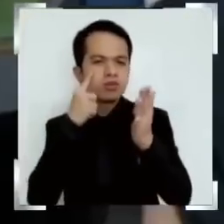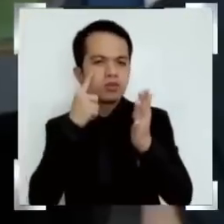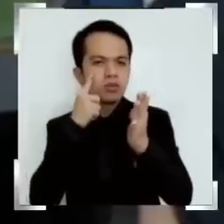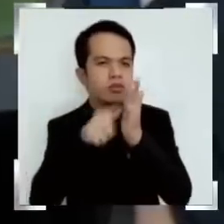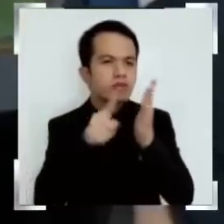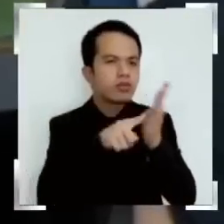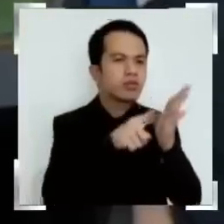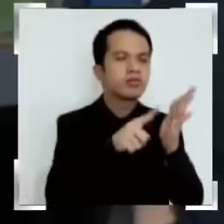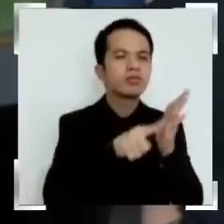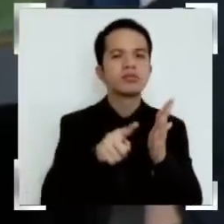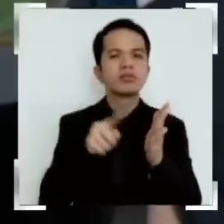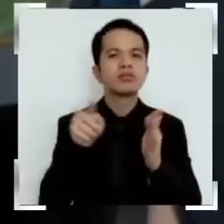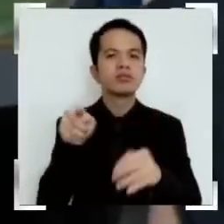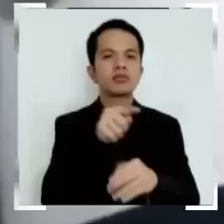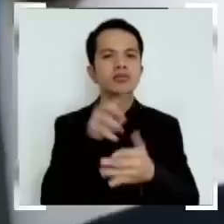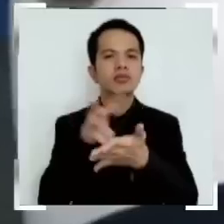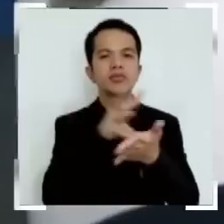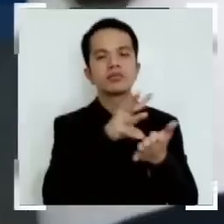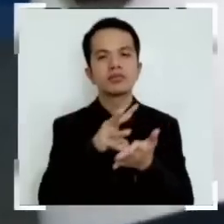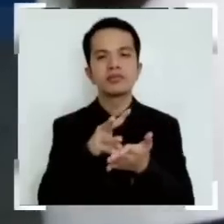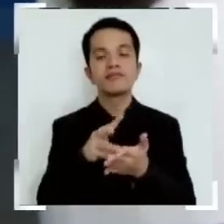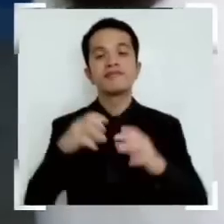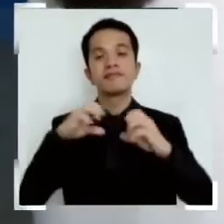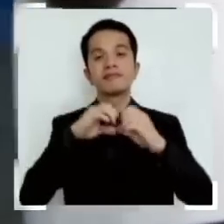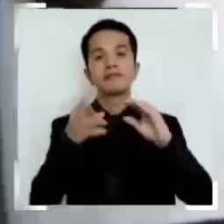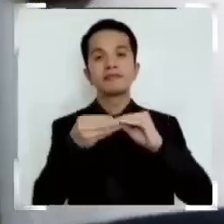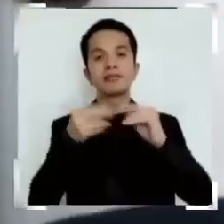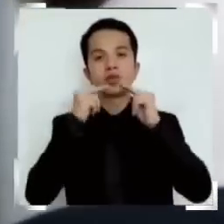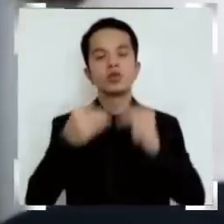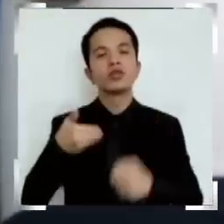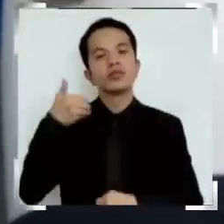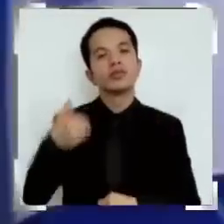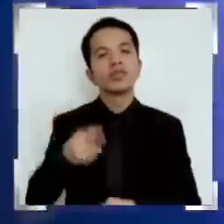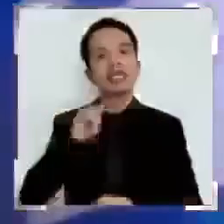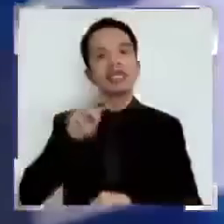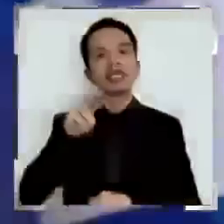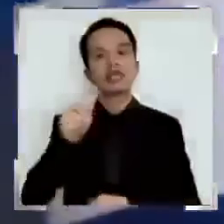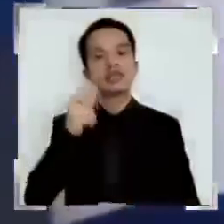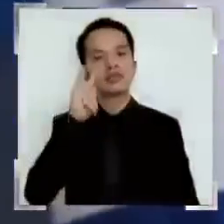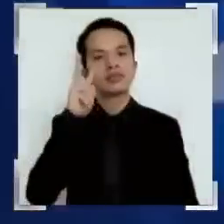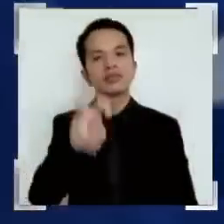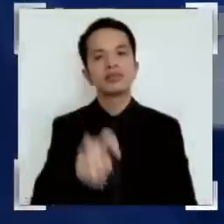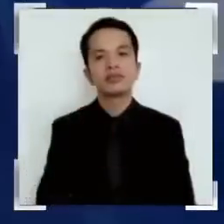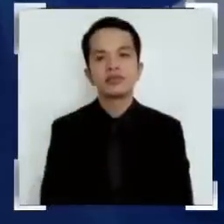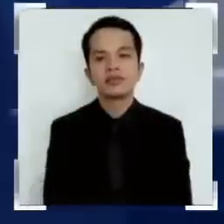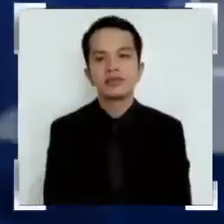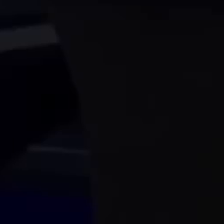volcano. Para sa GMA Integrated News, Tina Panginiban Perez, ang inyong saksi.